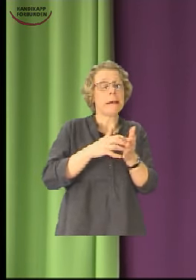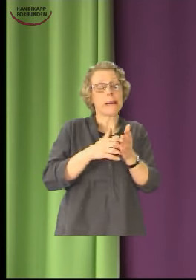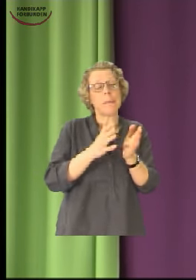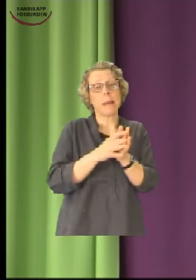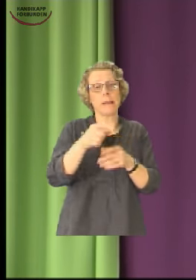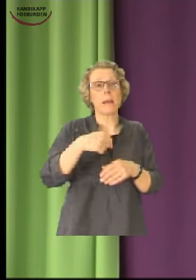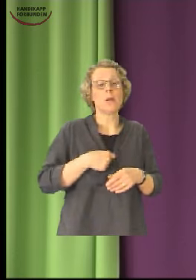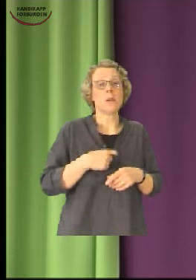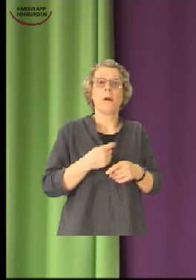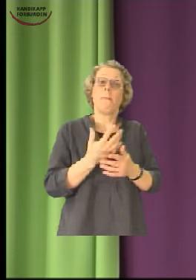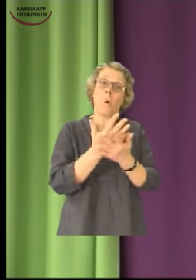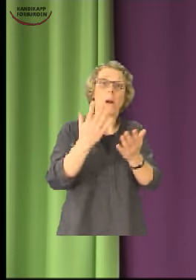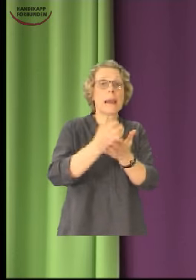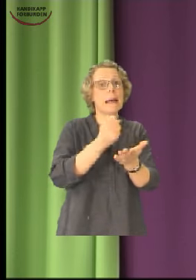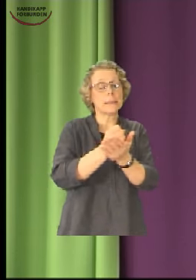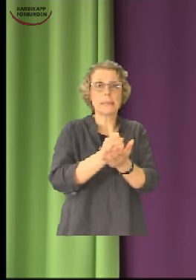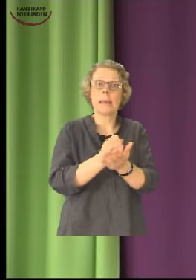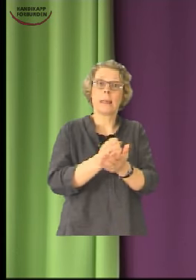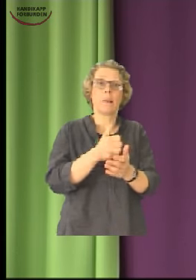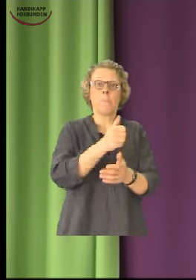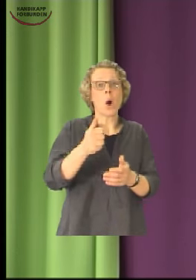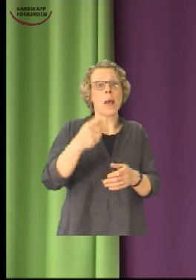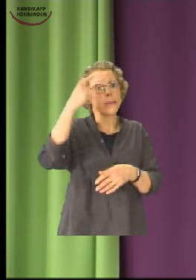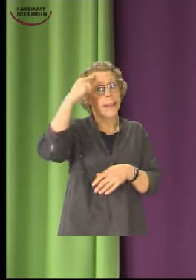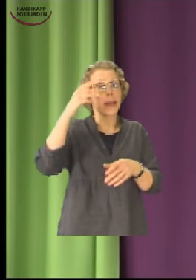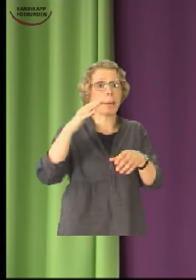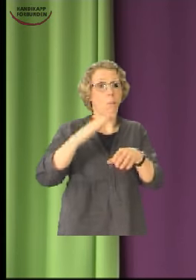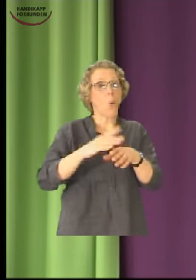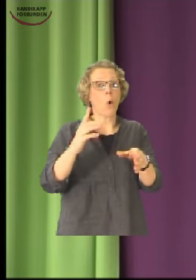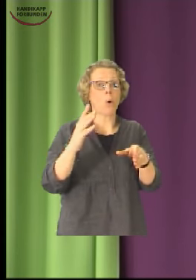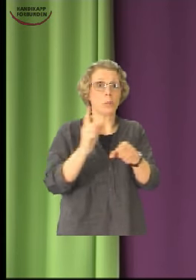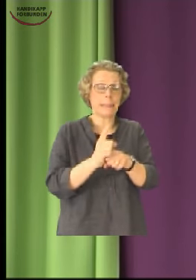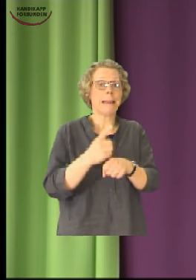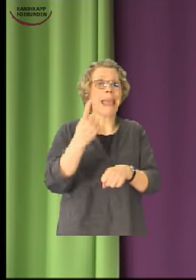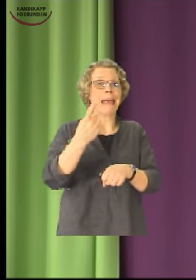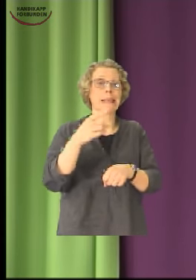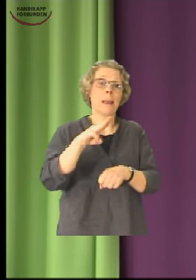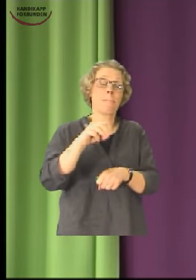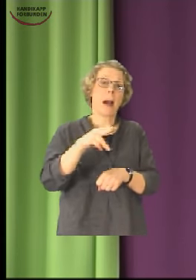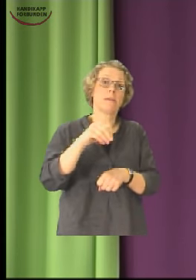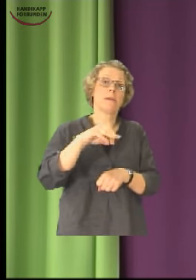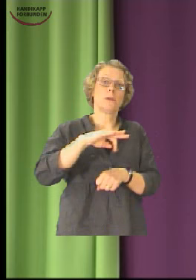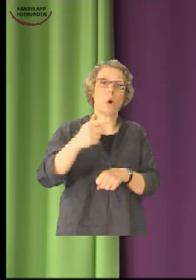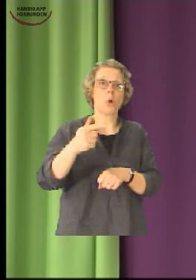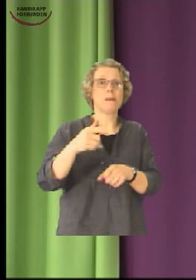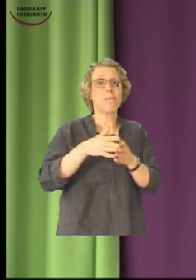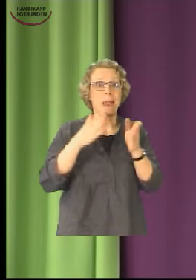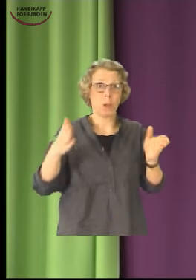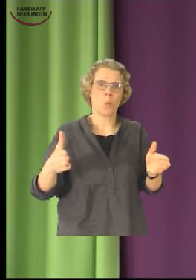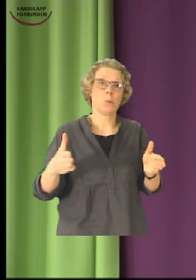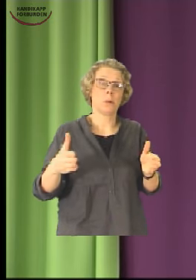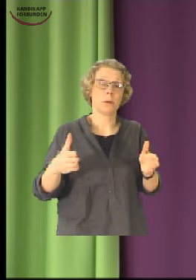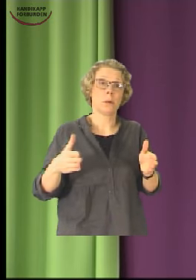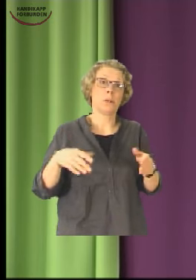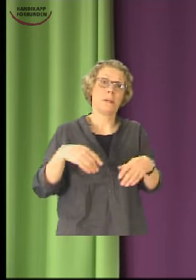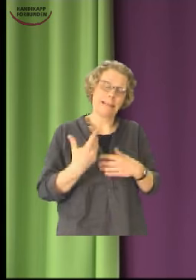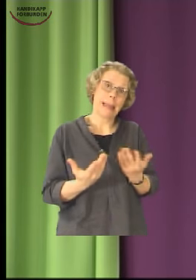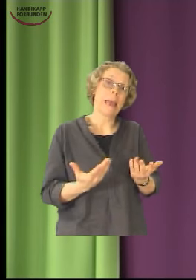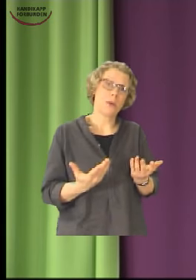tänker ganska kortsiktigt. Det är väl som en mandatperiod i taget. Det är det ena problemet. Alltså bristen på